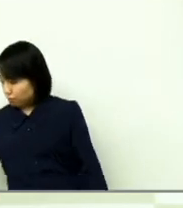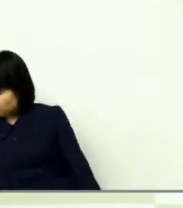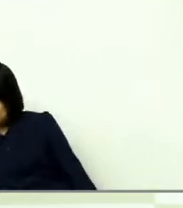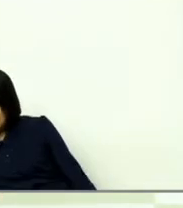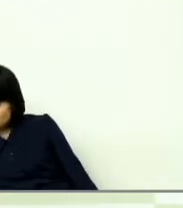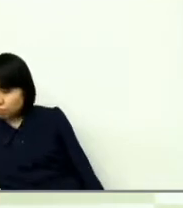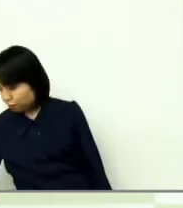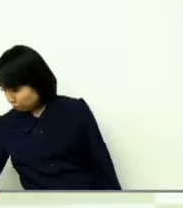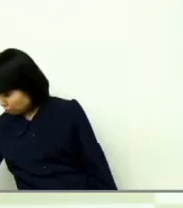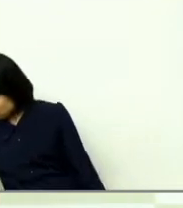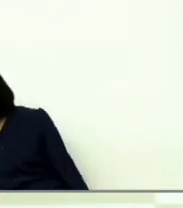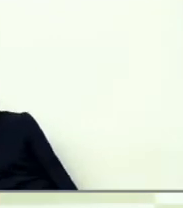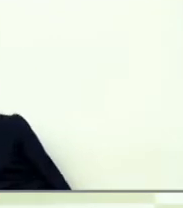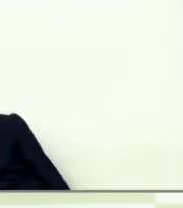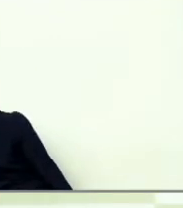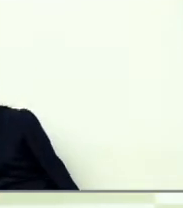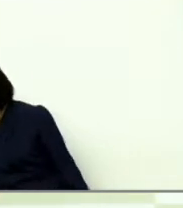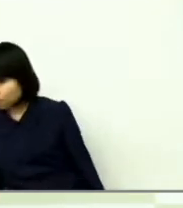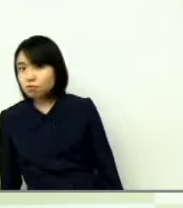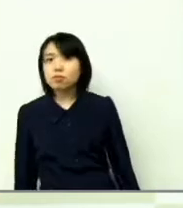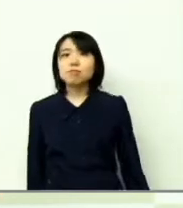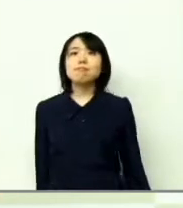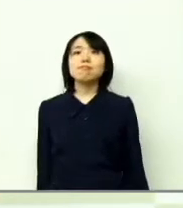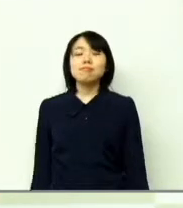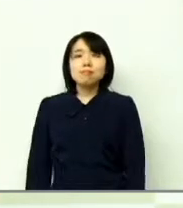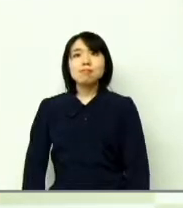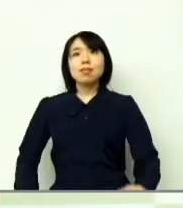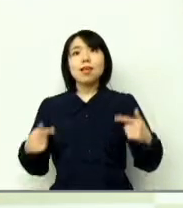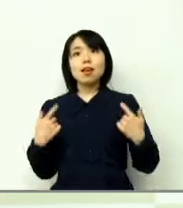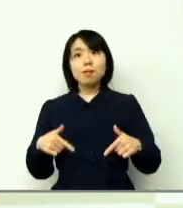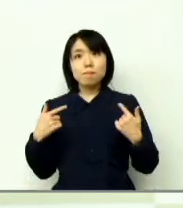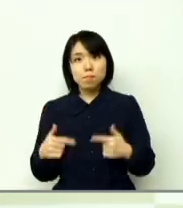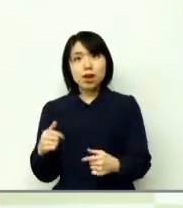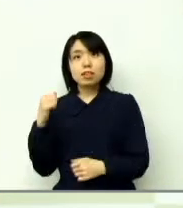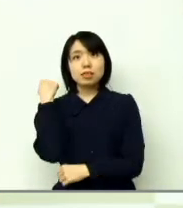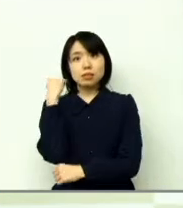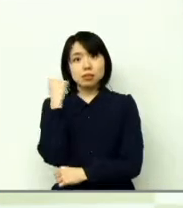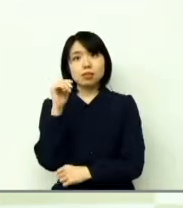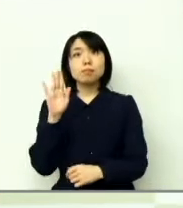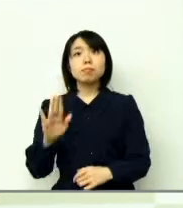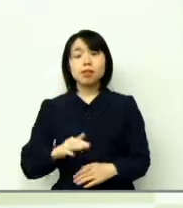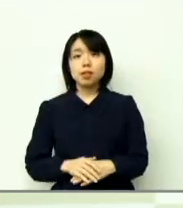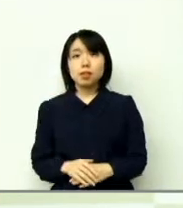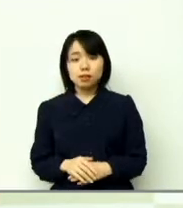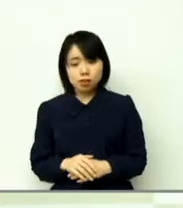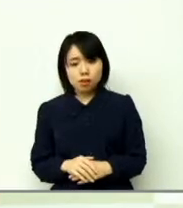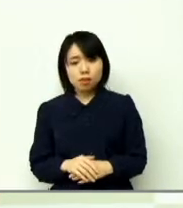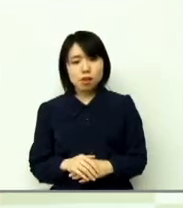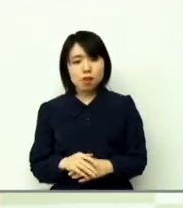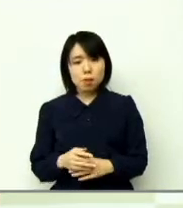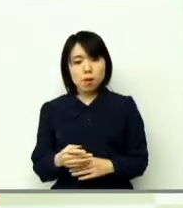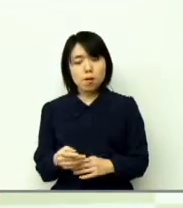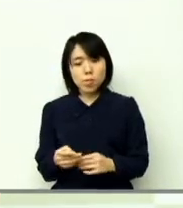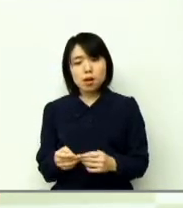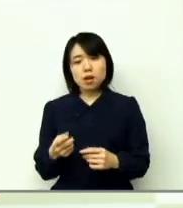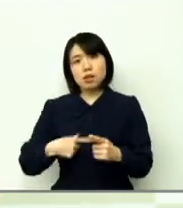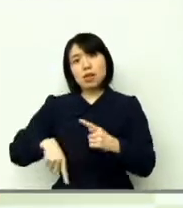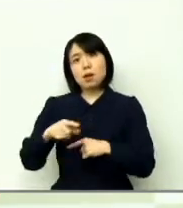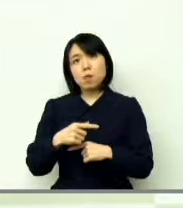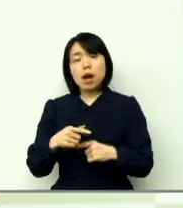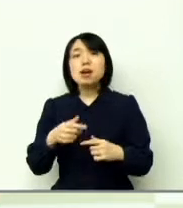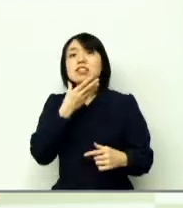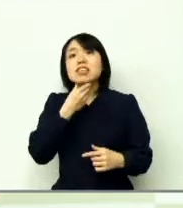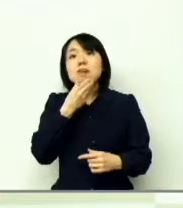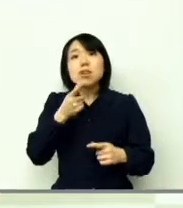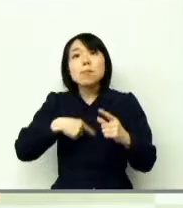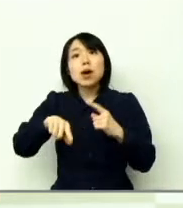毎日新聞の山寺と申します。すいません、ちょっと幸せ倍増プランに戻ってしまうんですけども、はい、よろしいですか。ありがとうござい